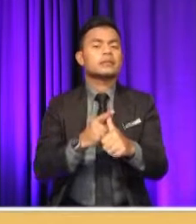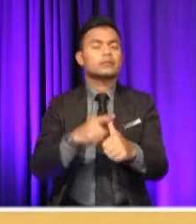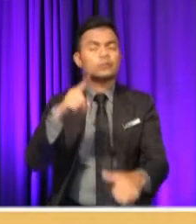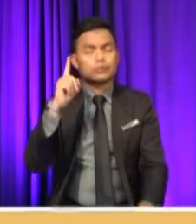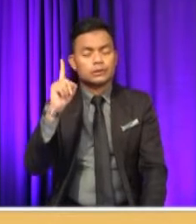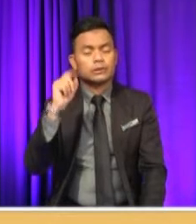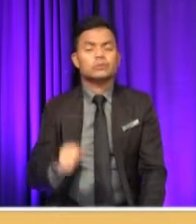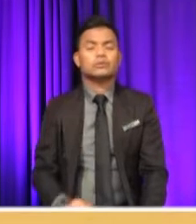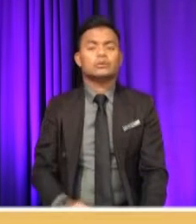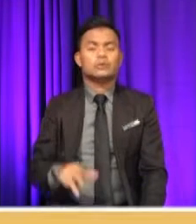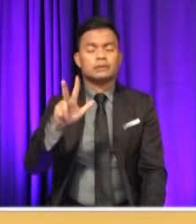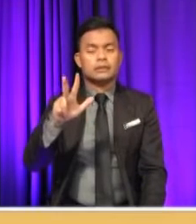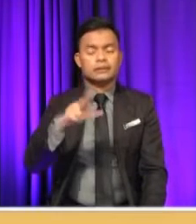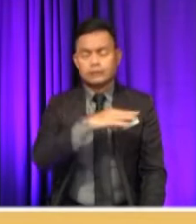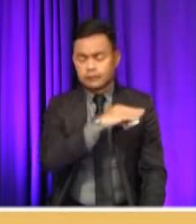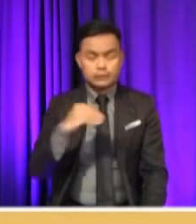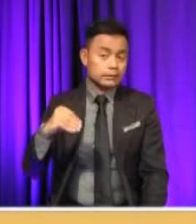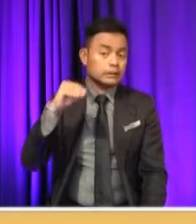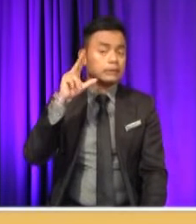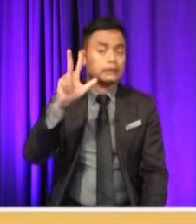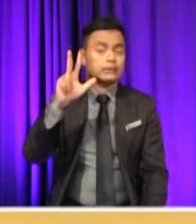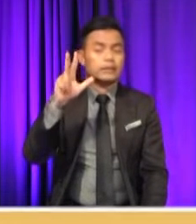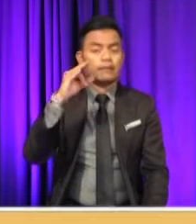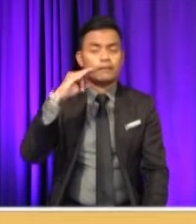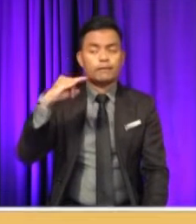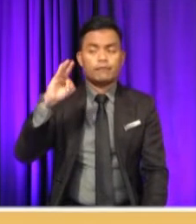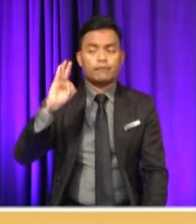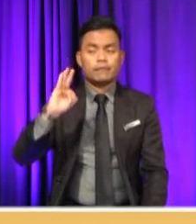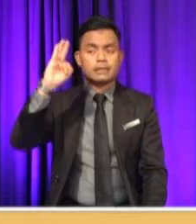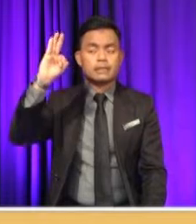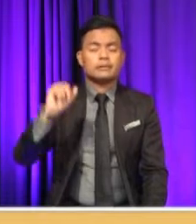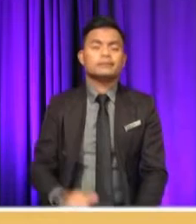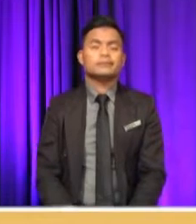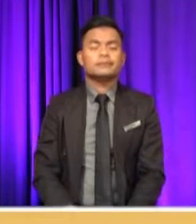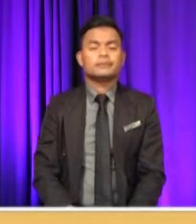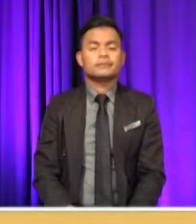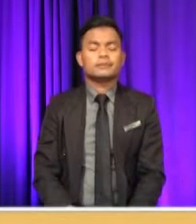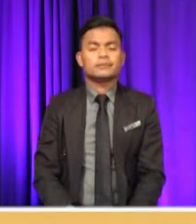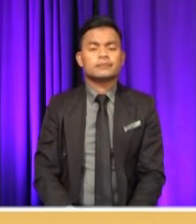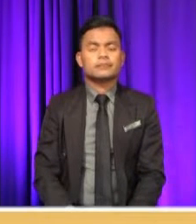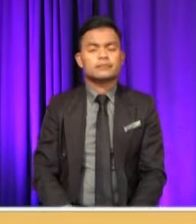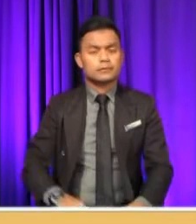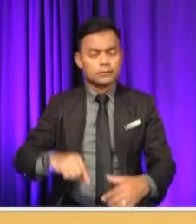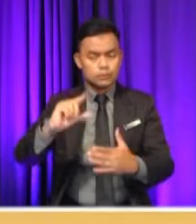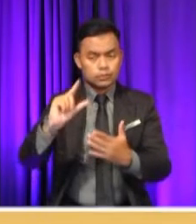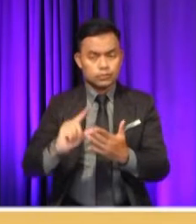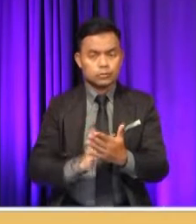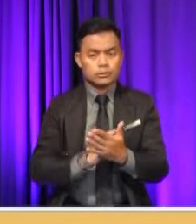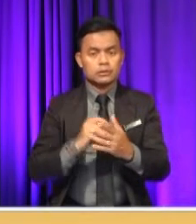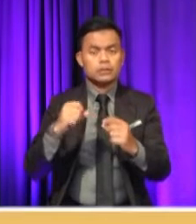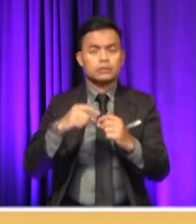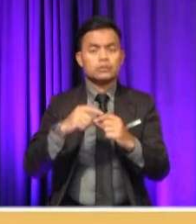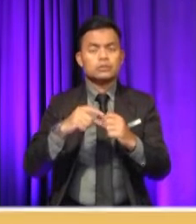3 fasa. Okey, motor arus ulang alik menggunakan prinsip aruhan elektromagnet seperti dalam